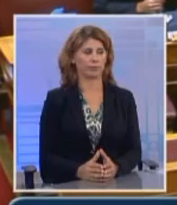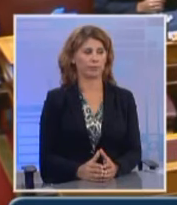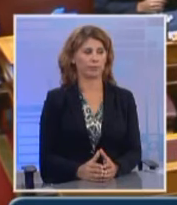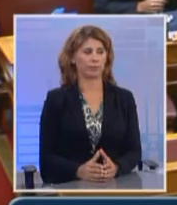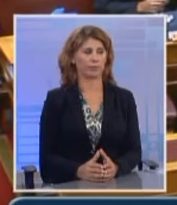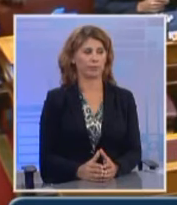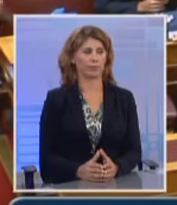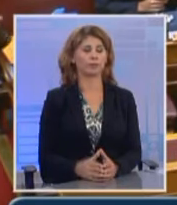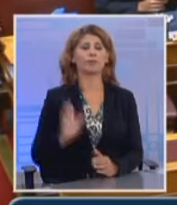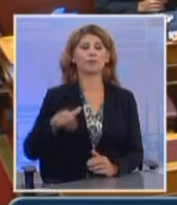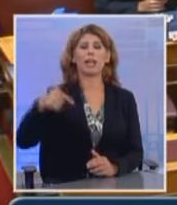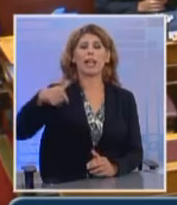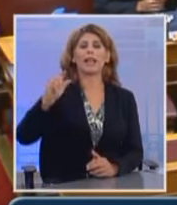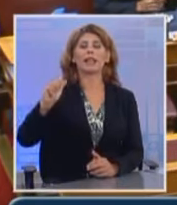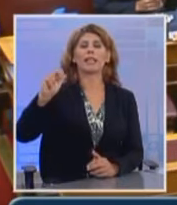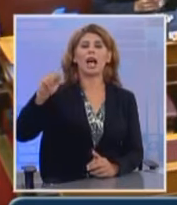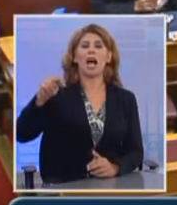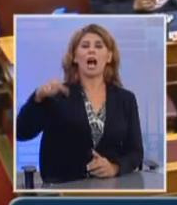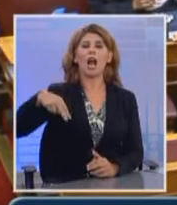Και Γιαλουράκης Νεκτάριος.